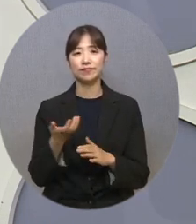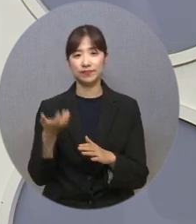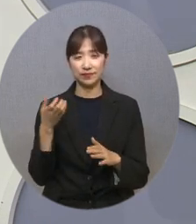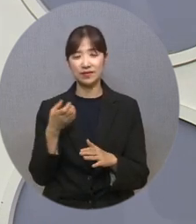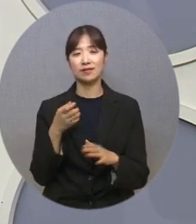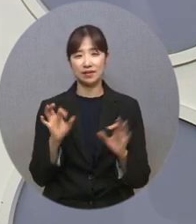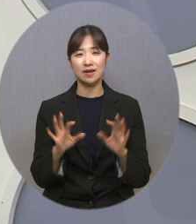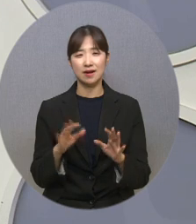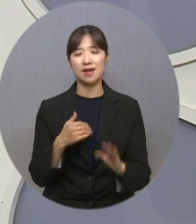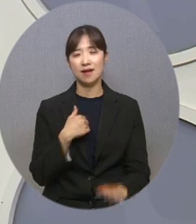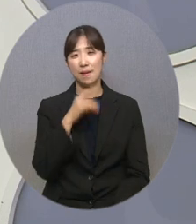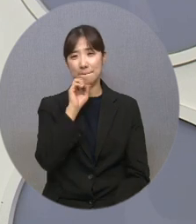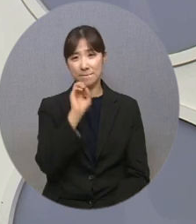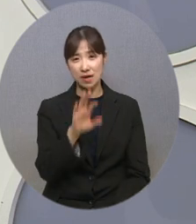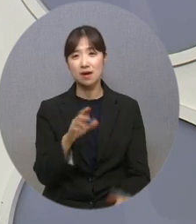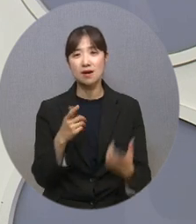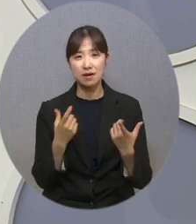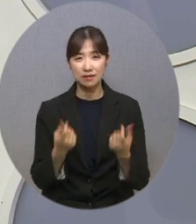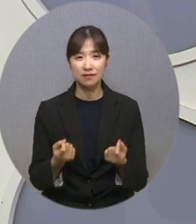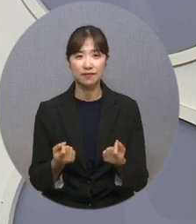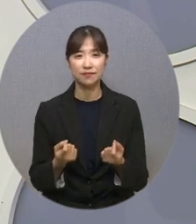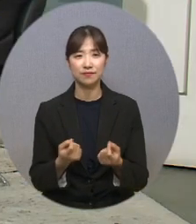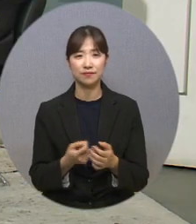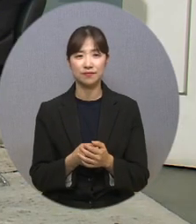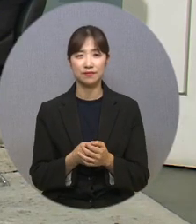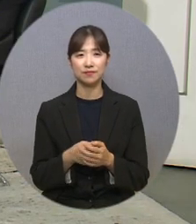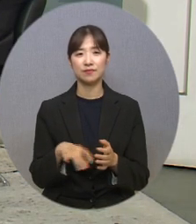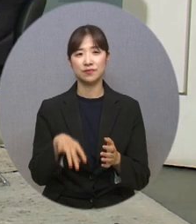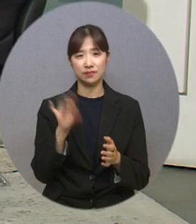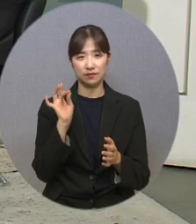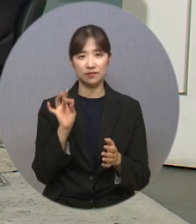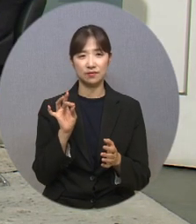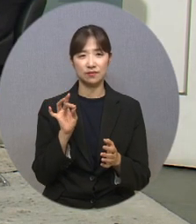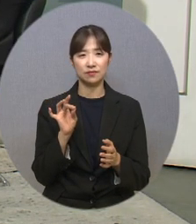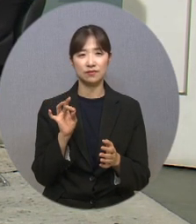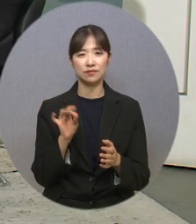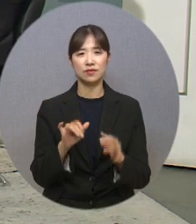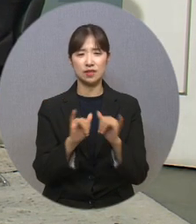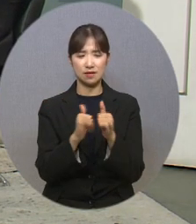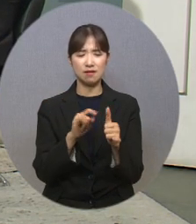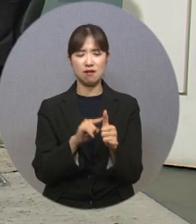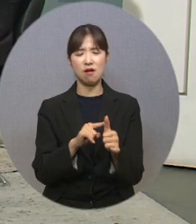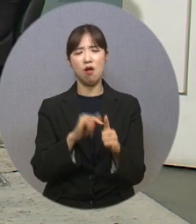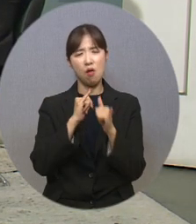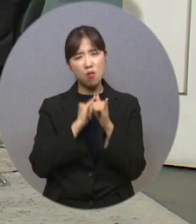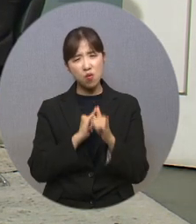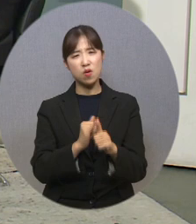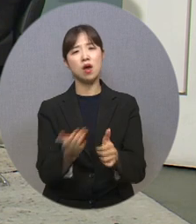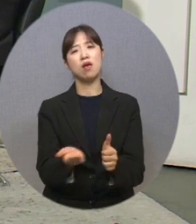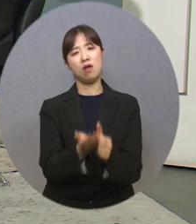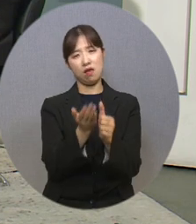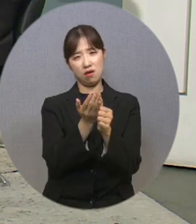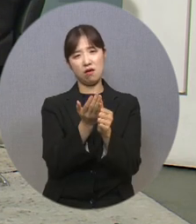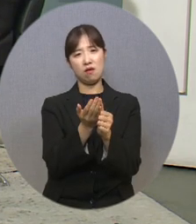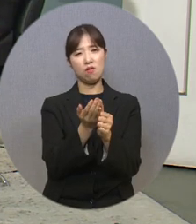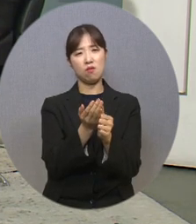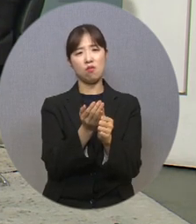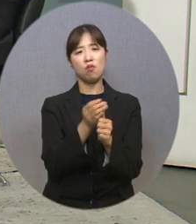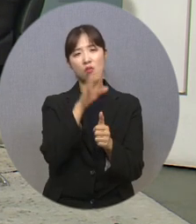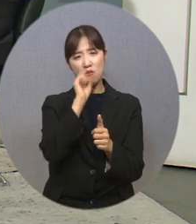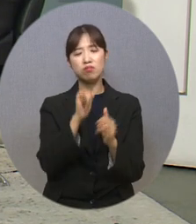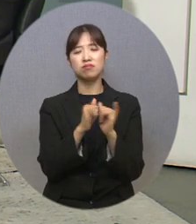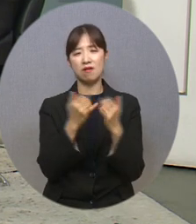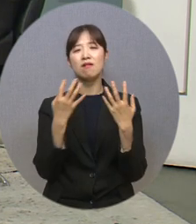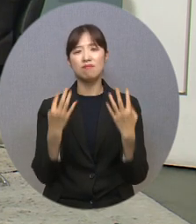아까도 잠깐 말씀드렸습니다만은 일단 인재를 키울 수 있는 좋은